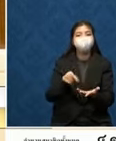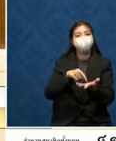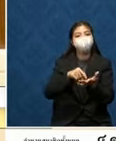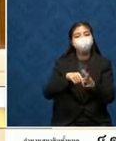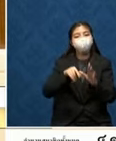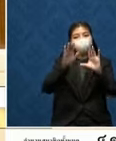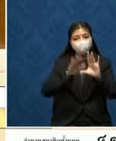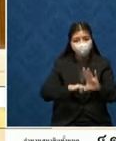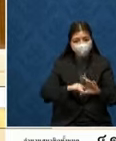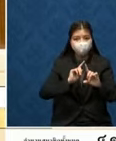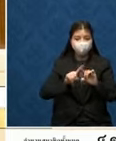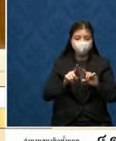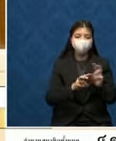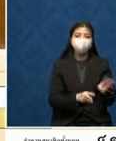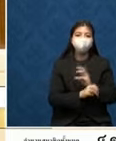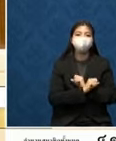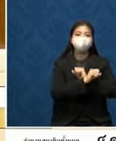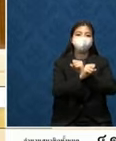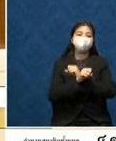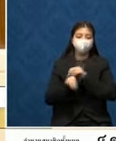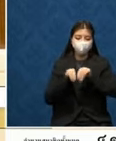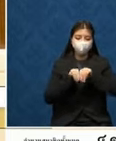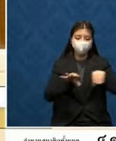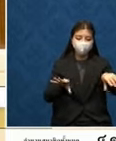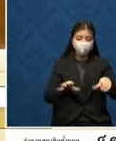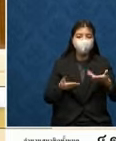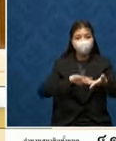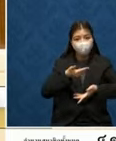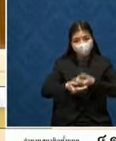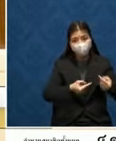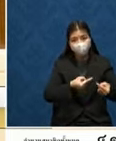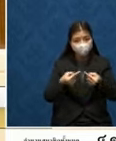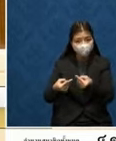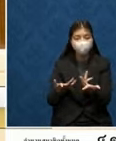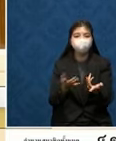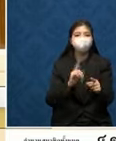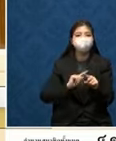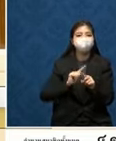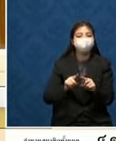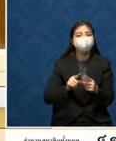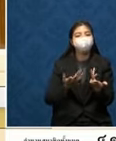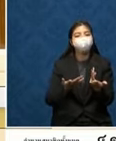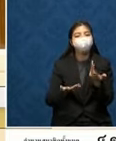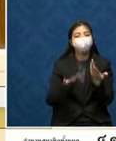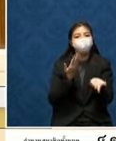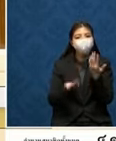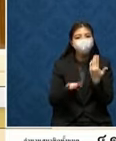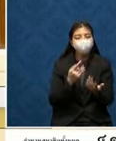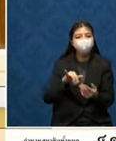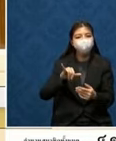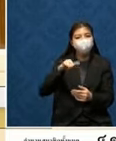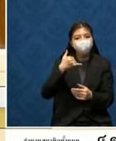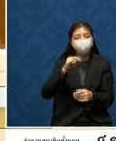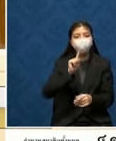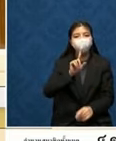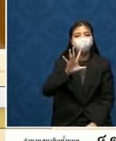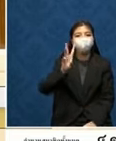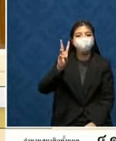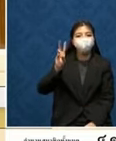ระวังป้องกันการแพทยระบาดยาสผิดในแหล่งมั่วสุมเปิดช่องทางสื่อสารเพิเติมจากสายด่วนศูนยดำรงธรรม